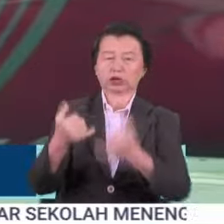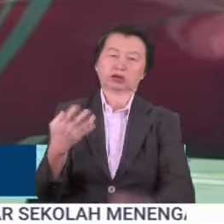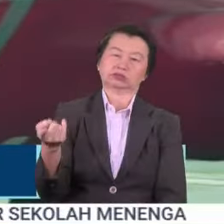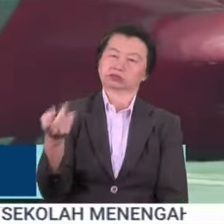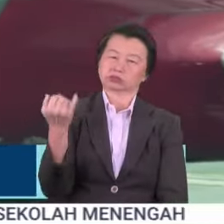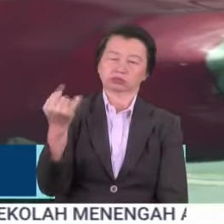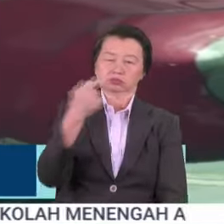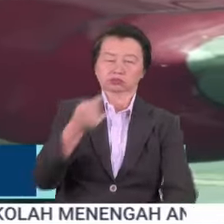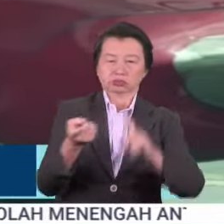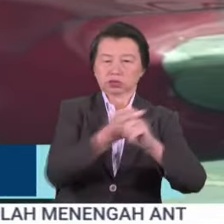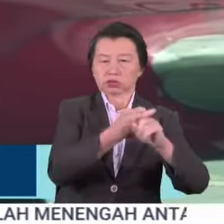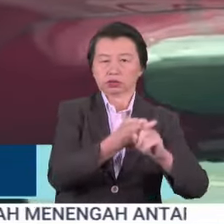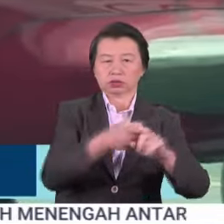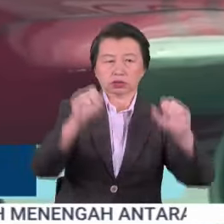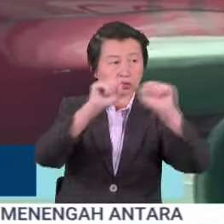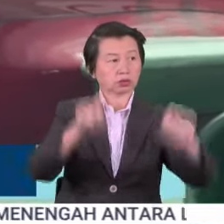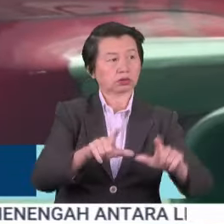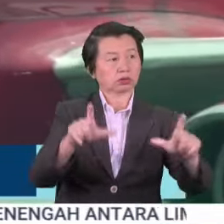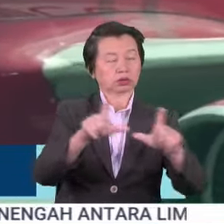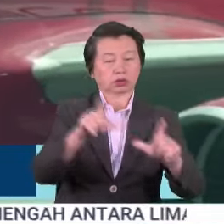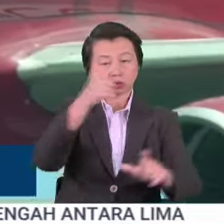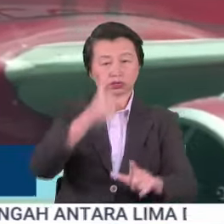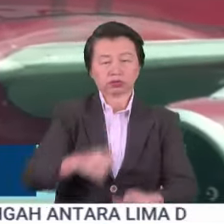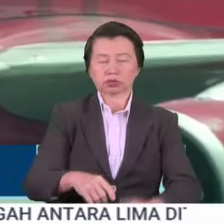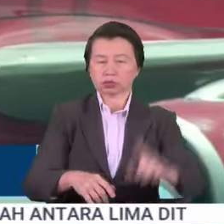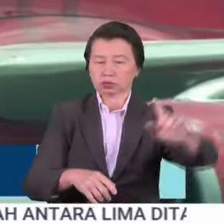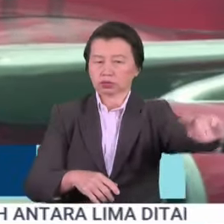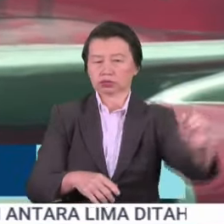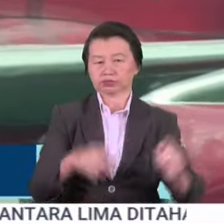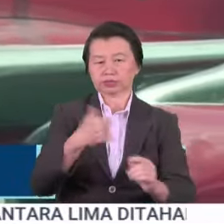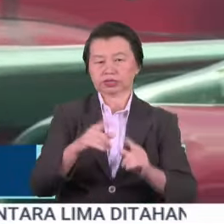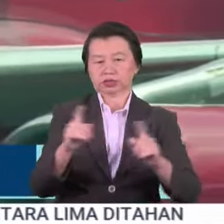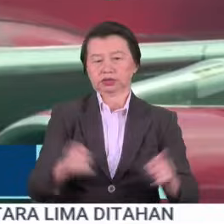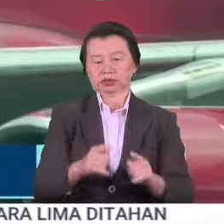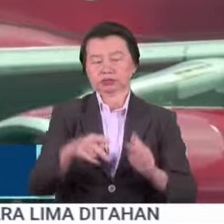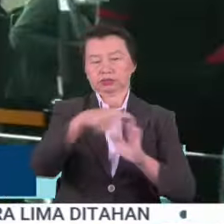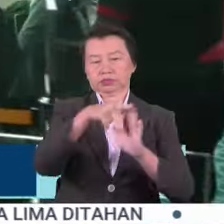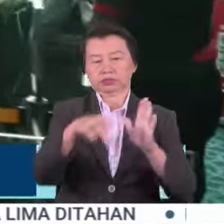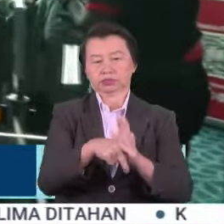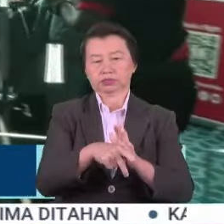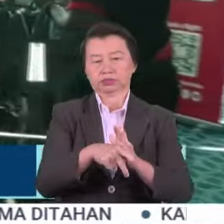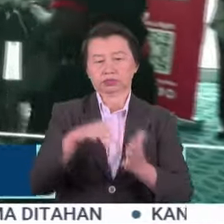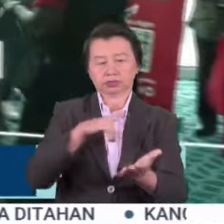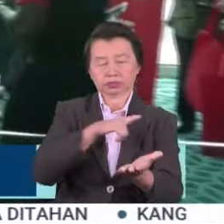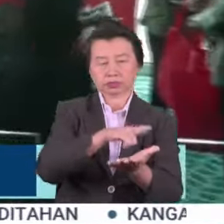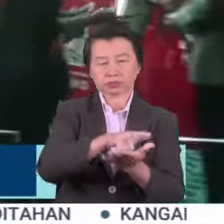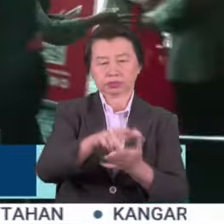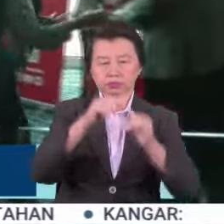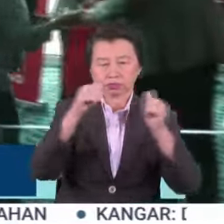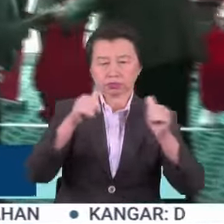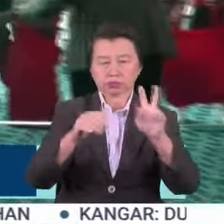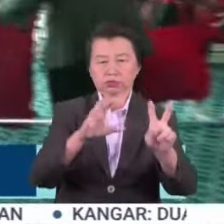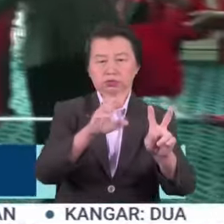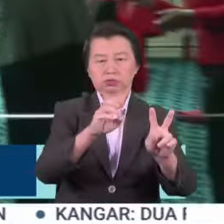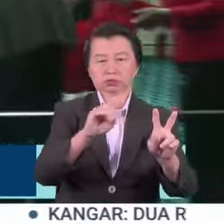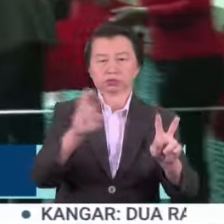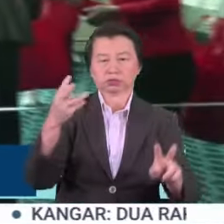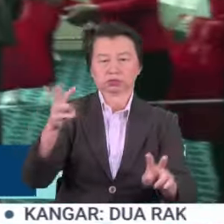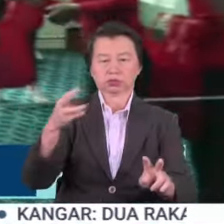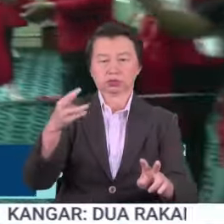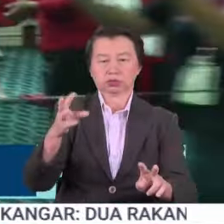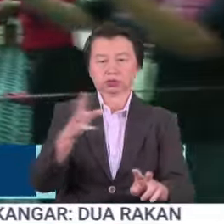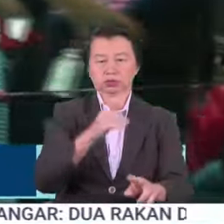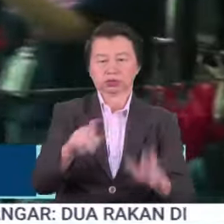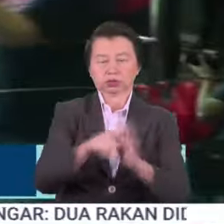berkenaan. Penggantungan sijil di bawah Peraturan 193-3 Peraturan-Peraturan Penerbangan Awam 2016.